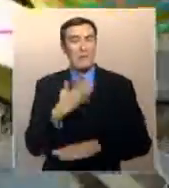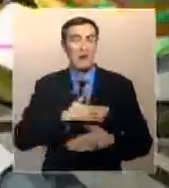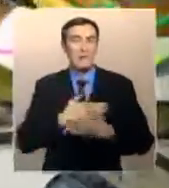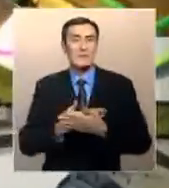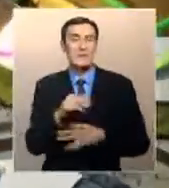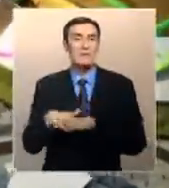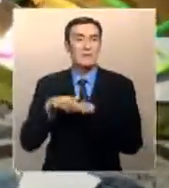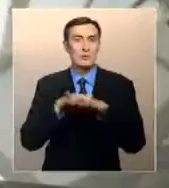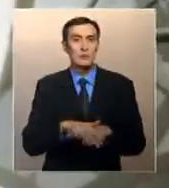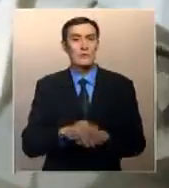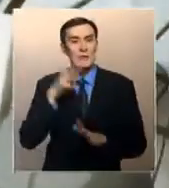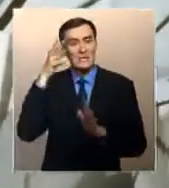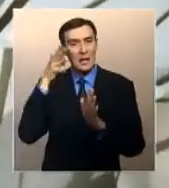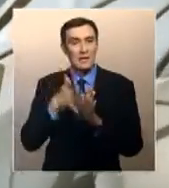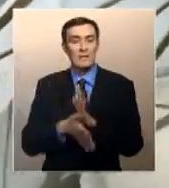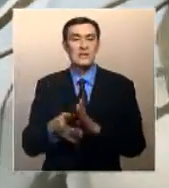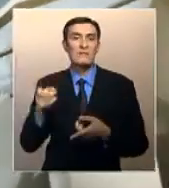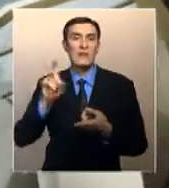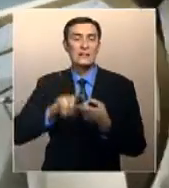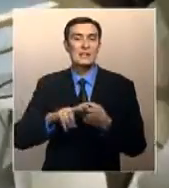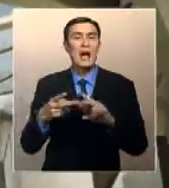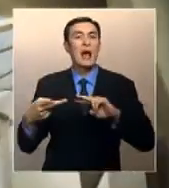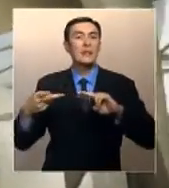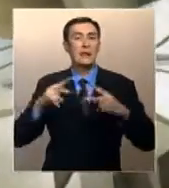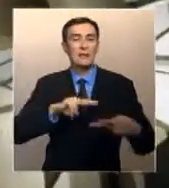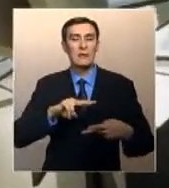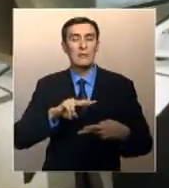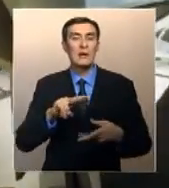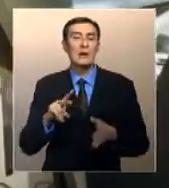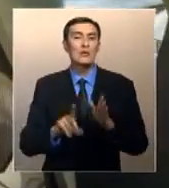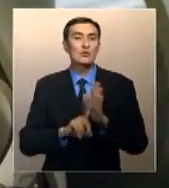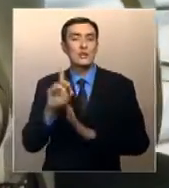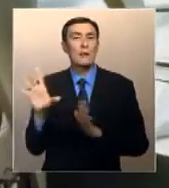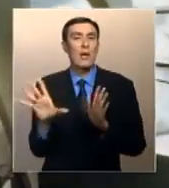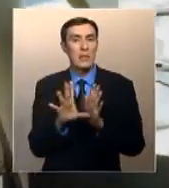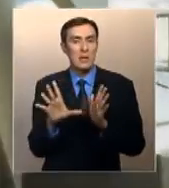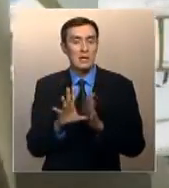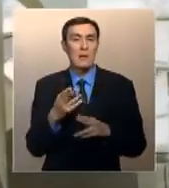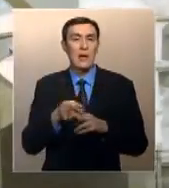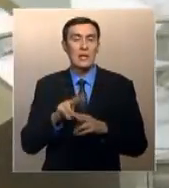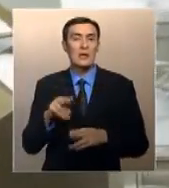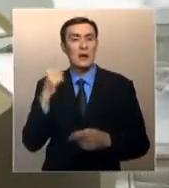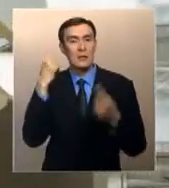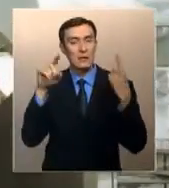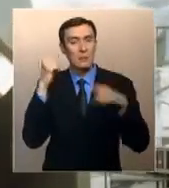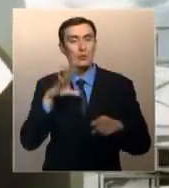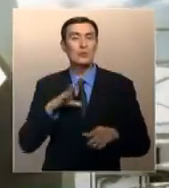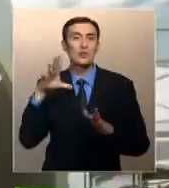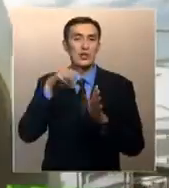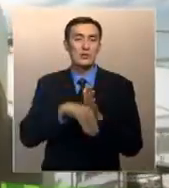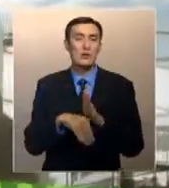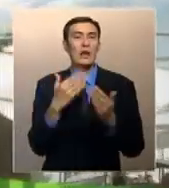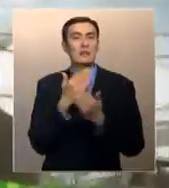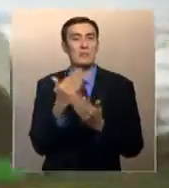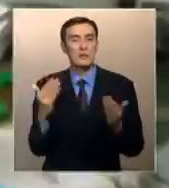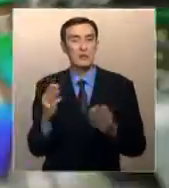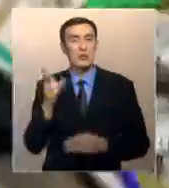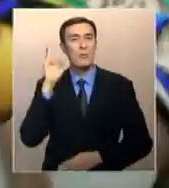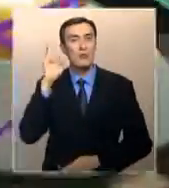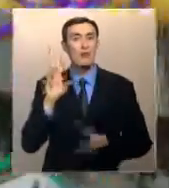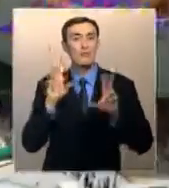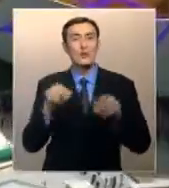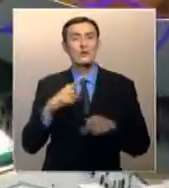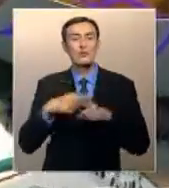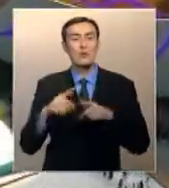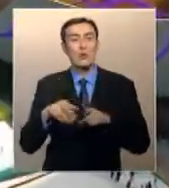активно инвестирует и в исследования, связанные с альтернативными источниками энергии. Эти разработки могут стать частью экспозиции. Посол